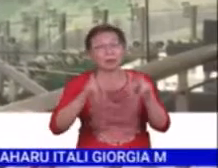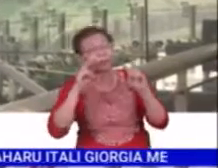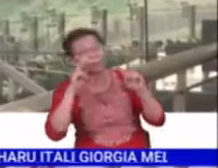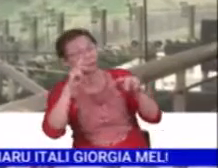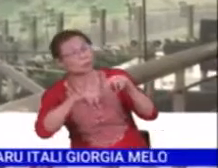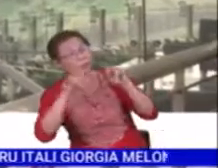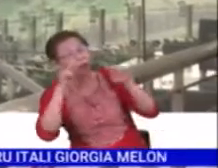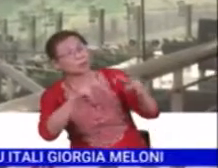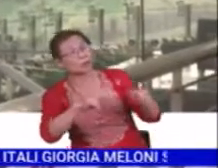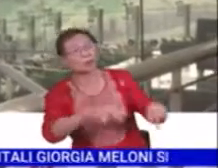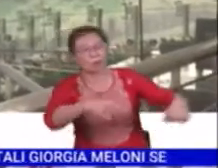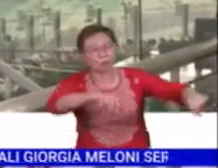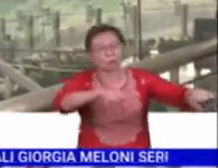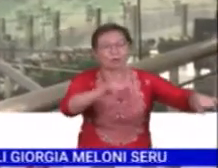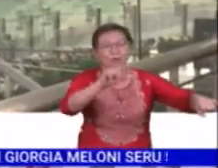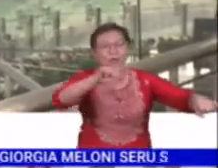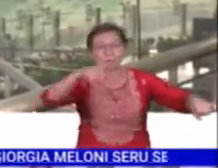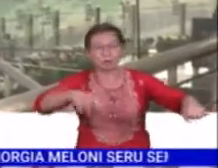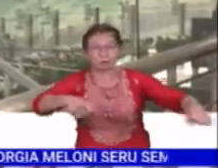MotoGP